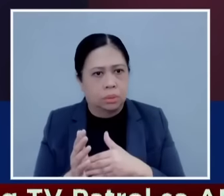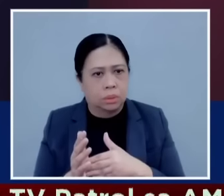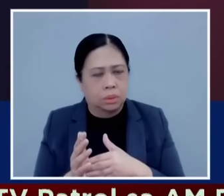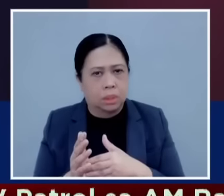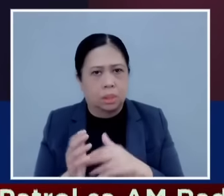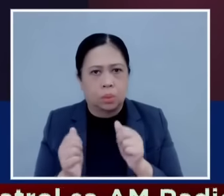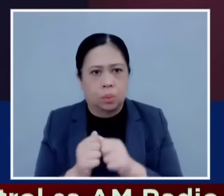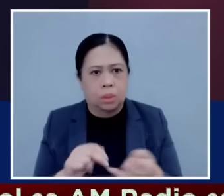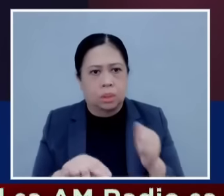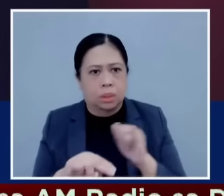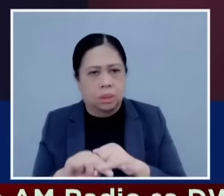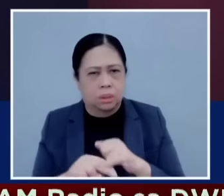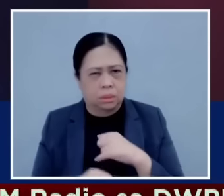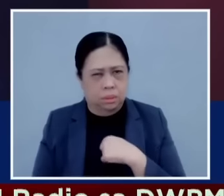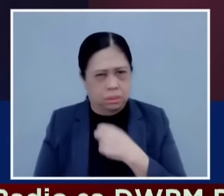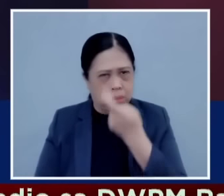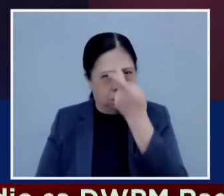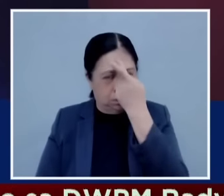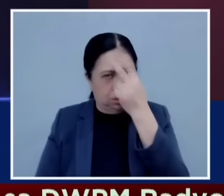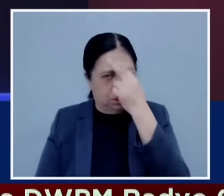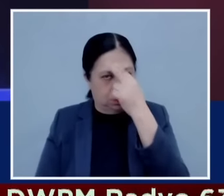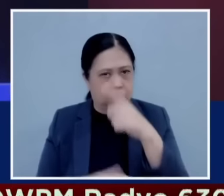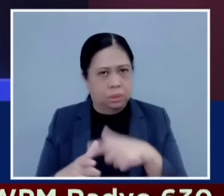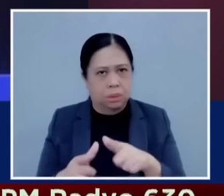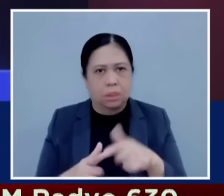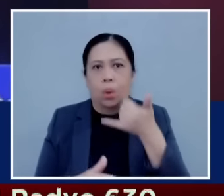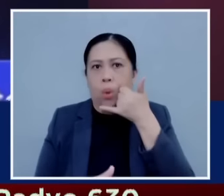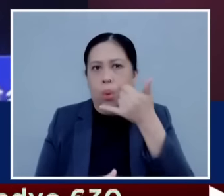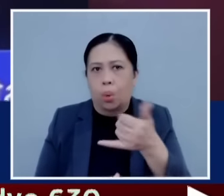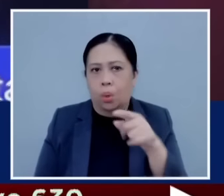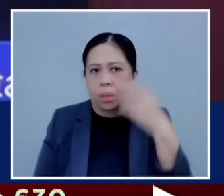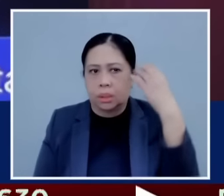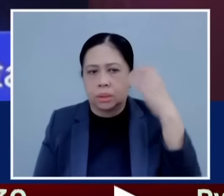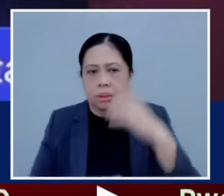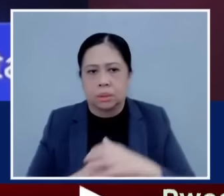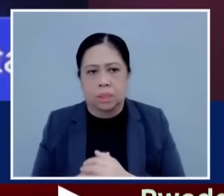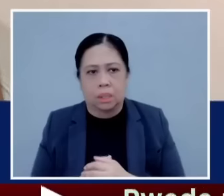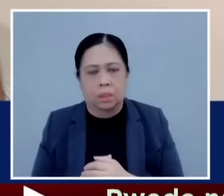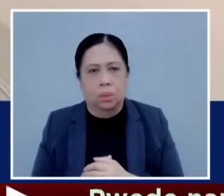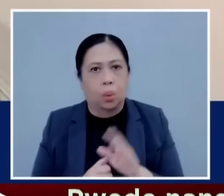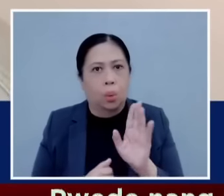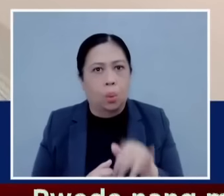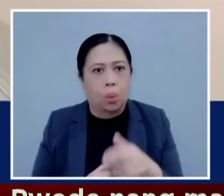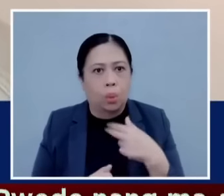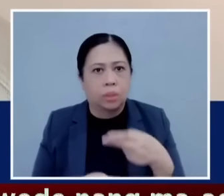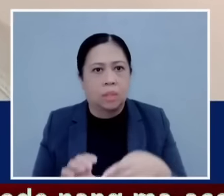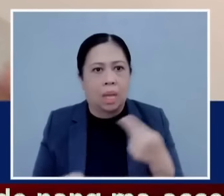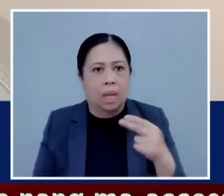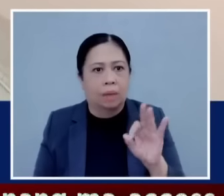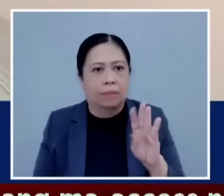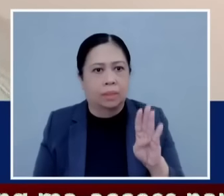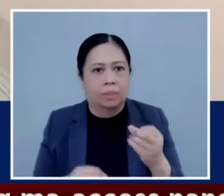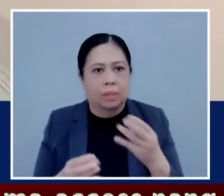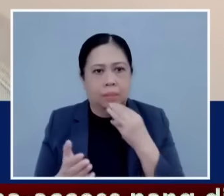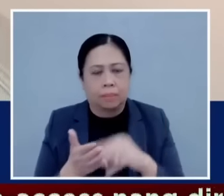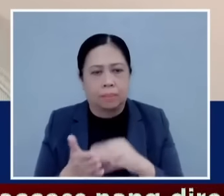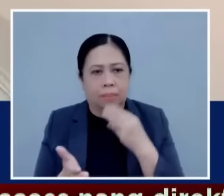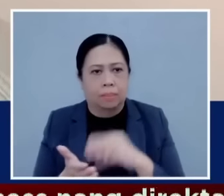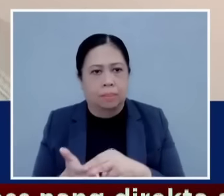interest. Dito na nagduda si Icy at tinawagan ang kanyang pinsan. Yun nga, uy, Ice, nahack yung Facebook niya. Ang daming